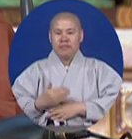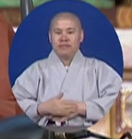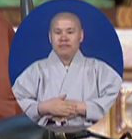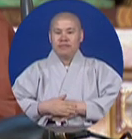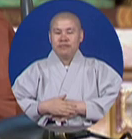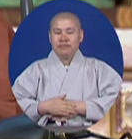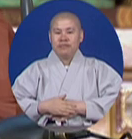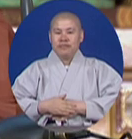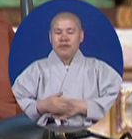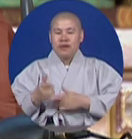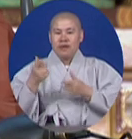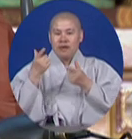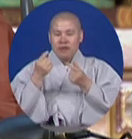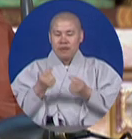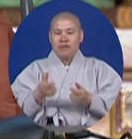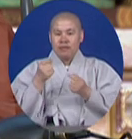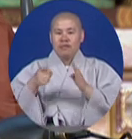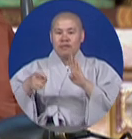이걸 업이라고 합니다.